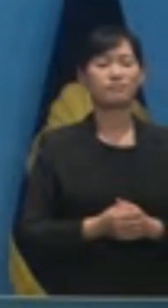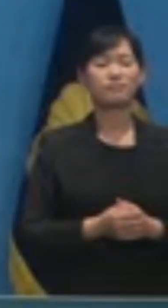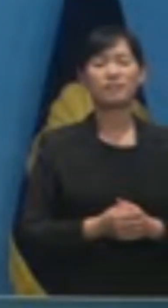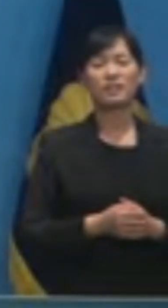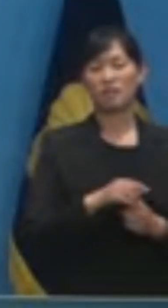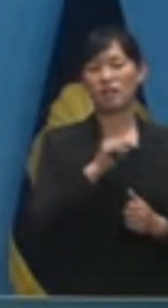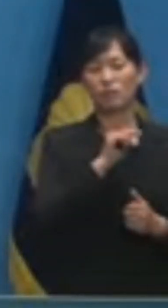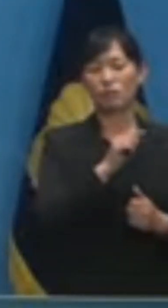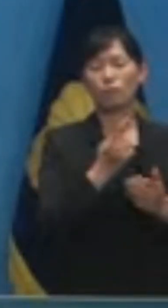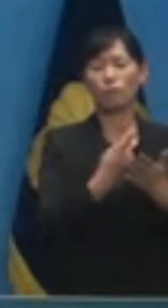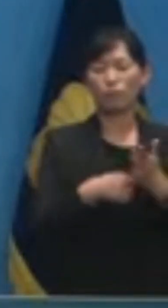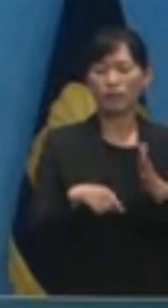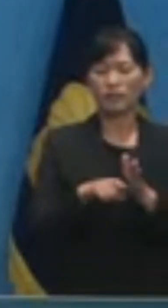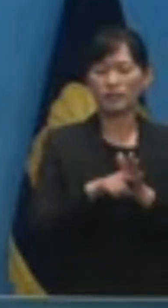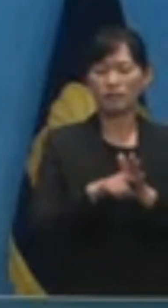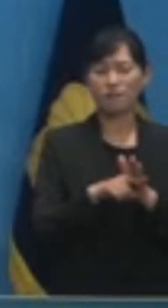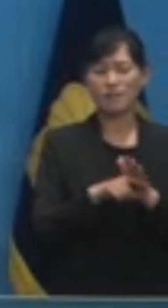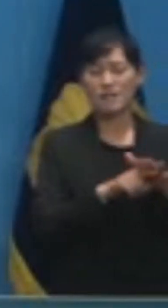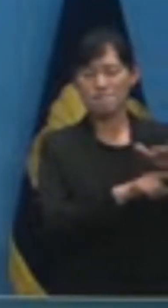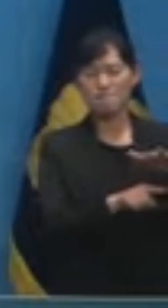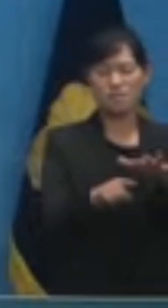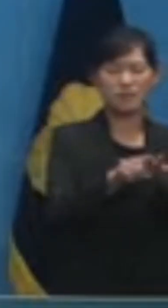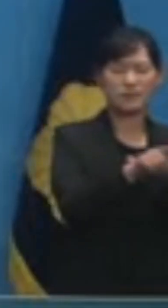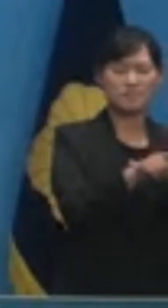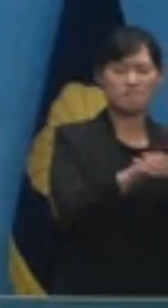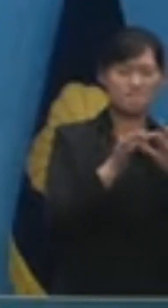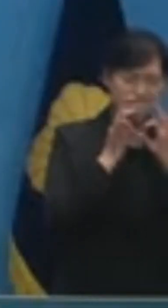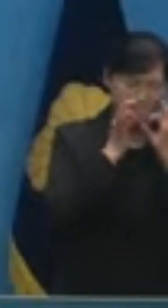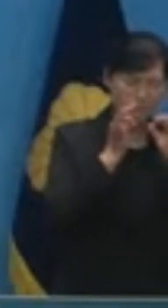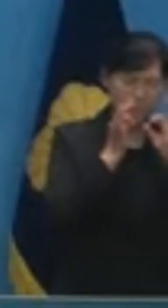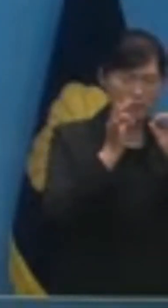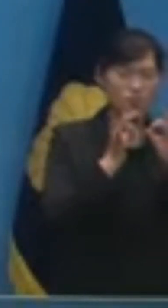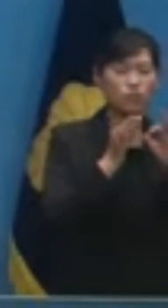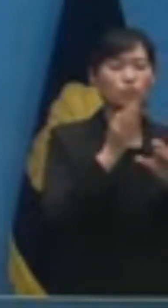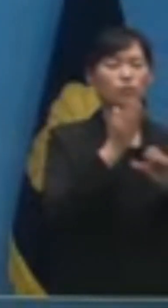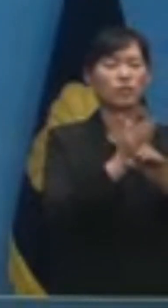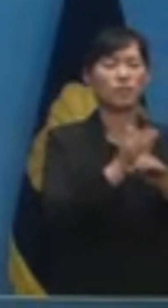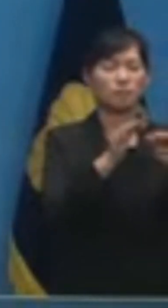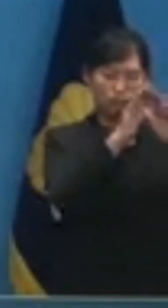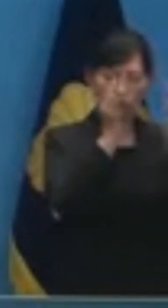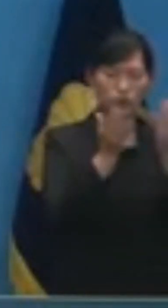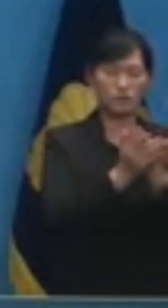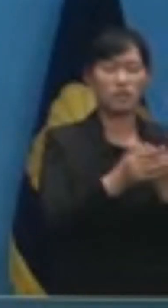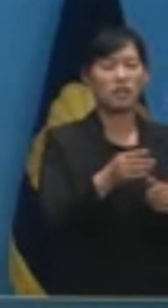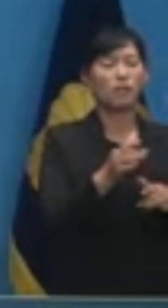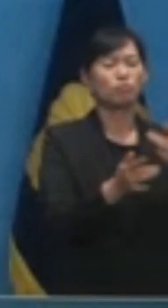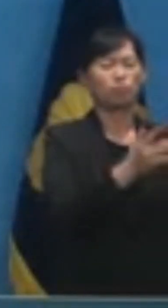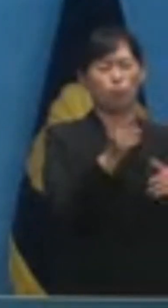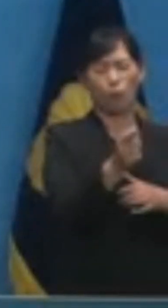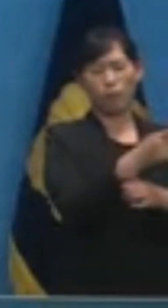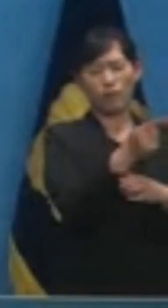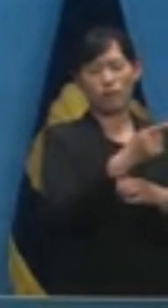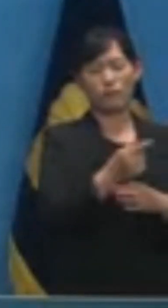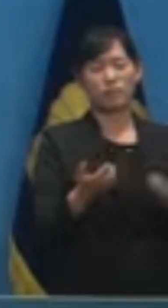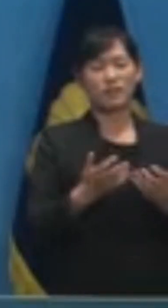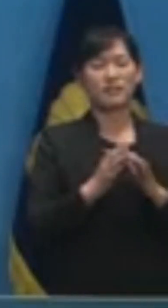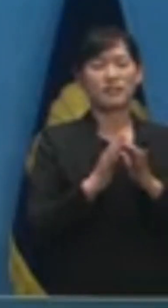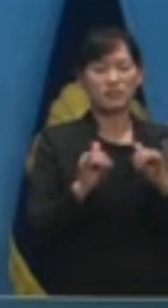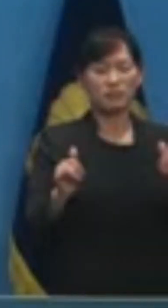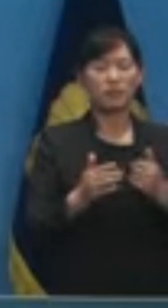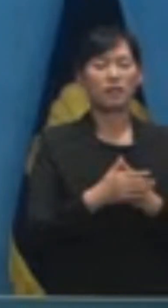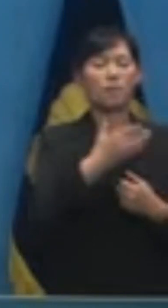이를 위해 최전방에서 사투를 벌이고 있는 모든 소방공무원의 처우와 복지 향상을